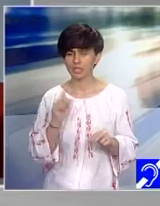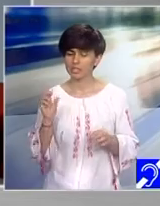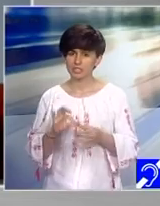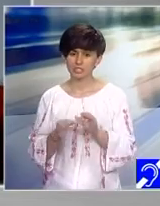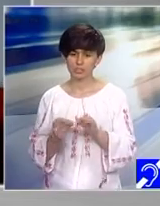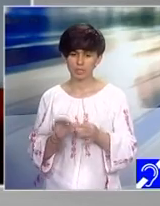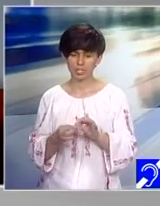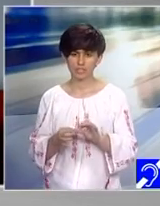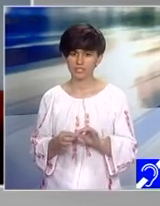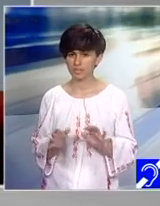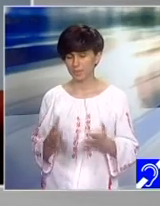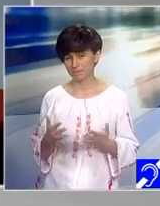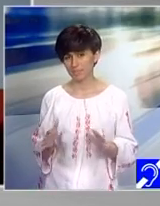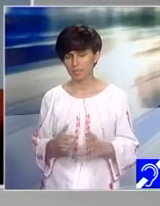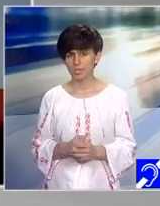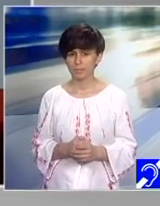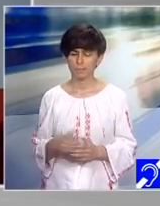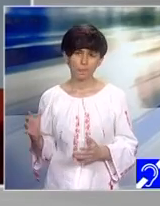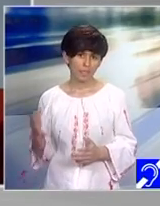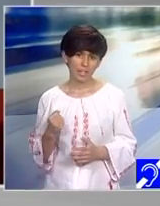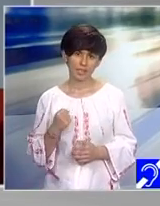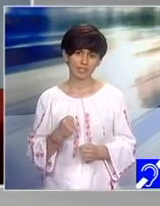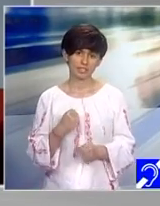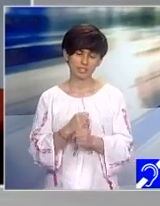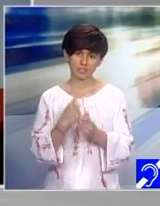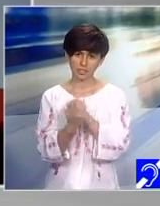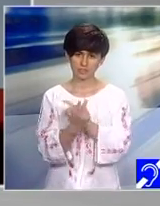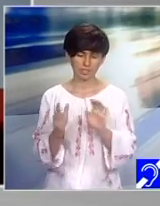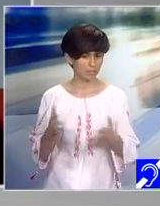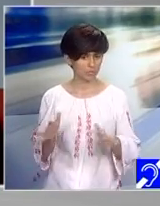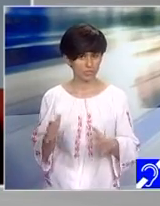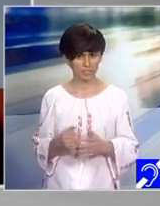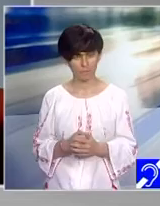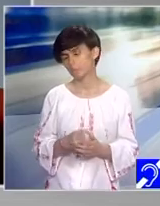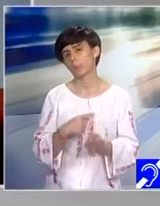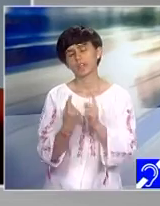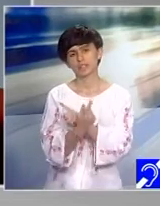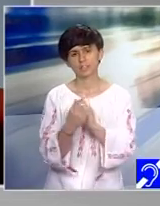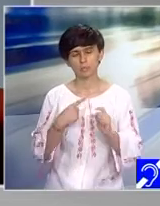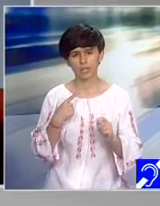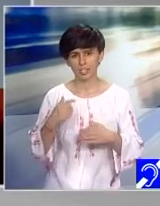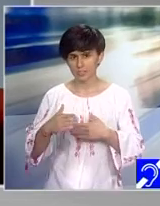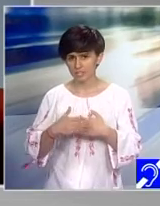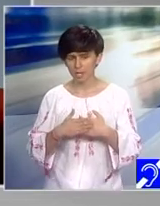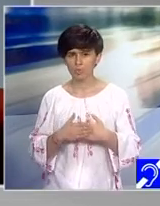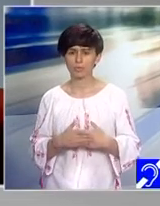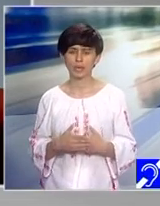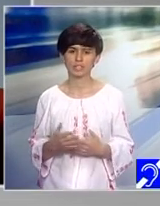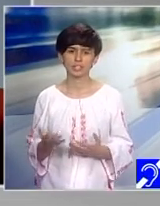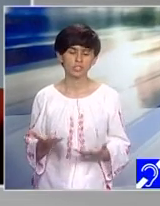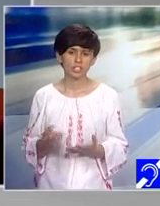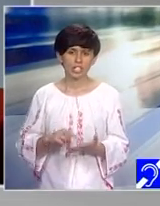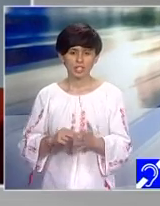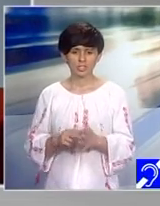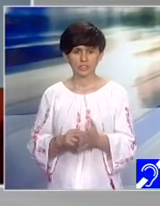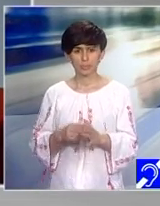nimic. Haideți să schimbăm ceva. Schimbarea pare ceva apropiat, palpabil și care să producă